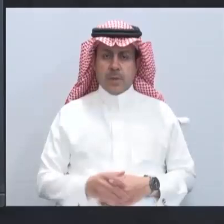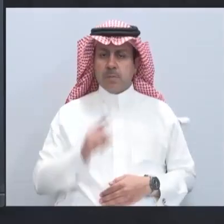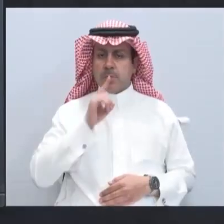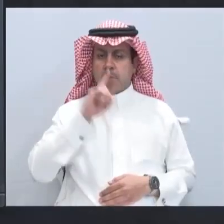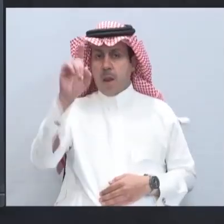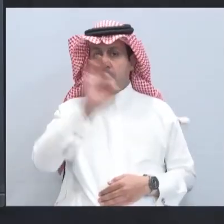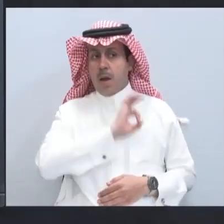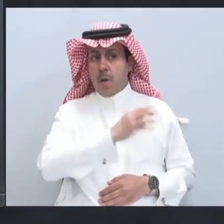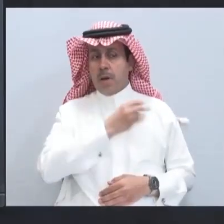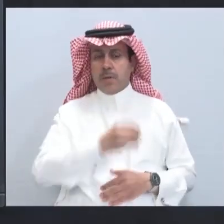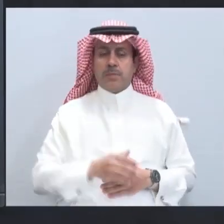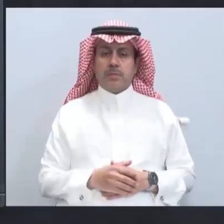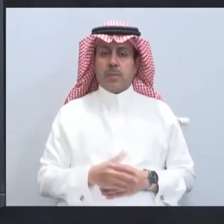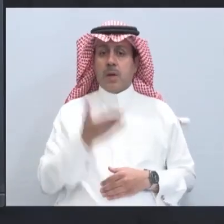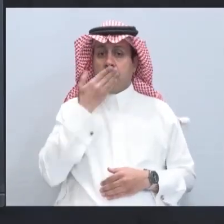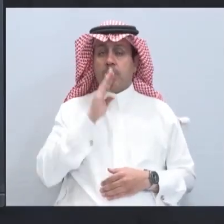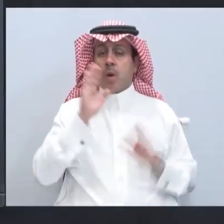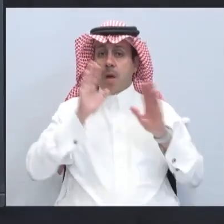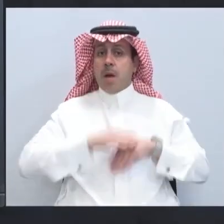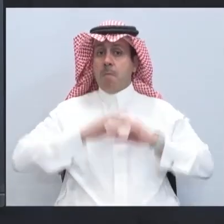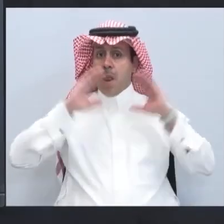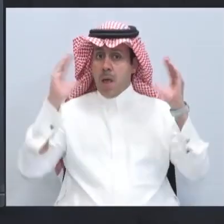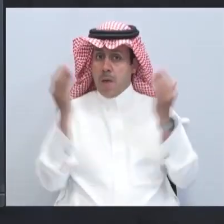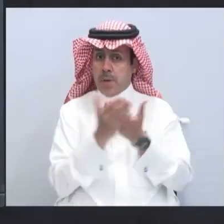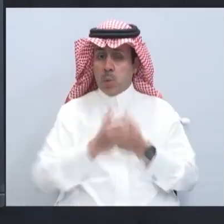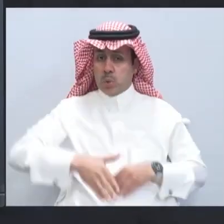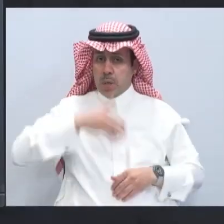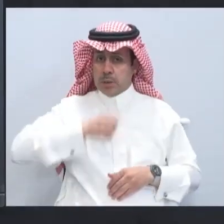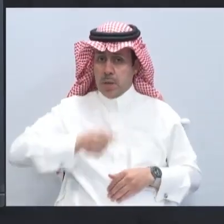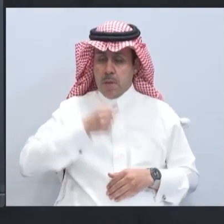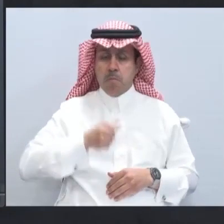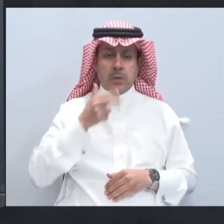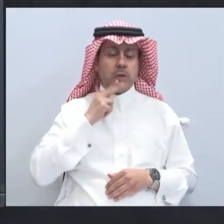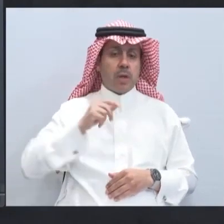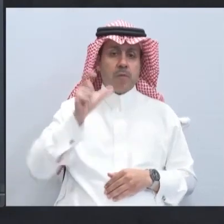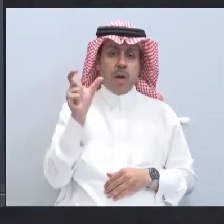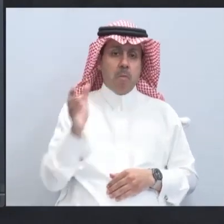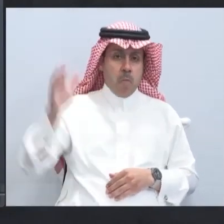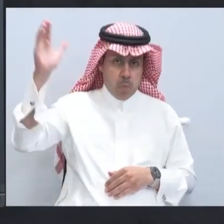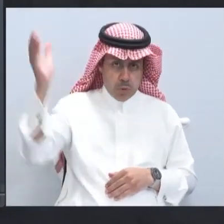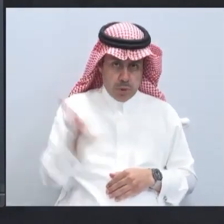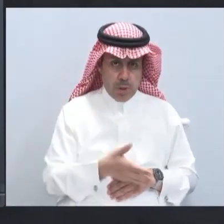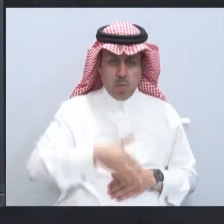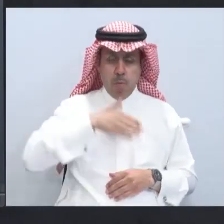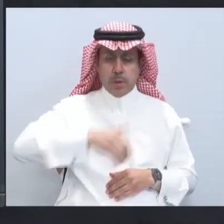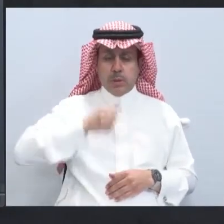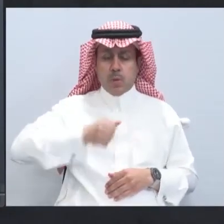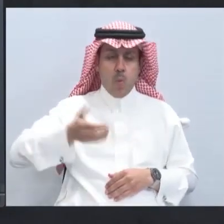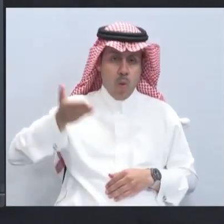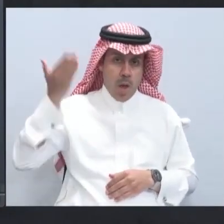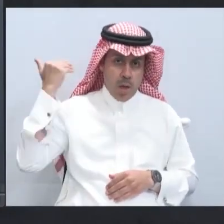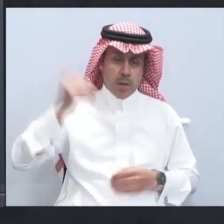بسم الله الرحمن الرحيم والحمد لله رب العالمين والصلاه والسلام على اشرف الانبياء والمرسلين بينا محمد